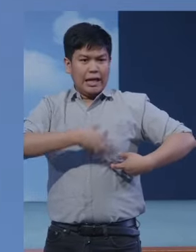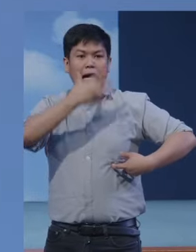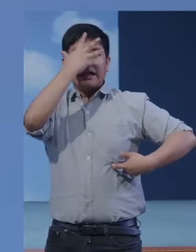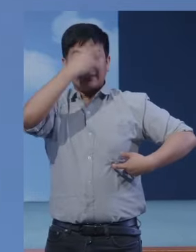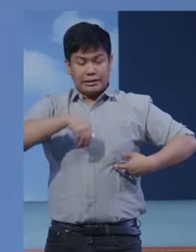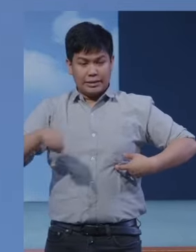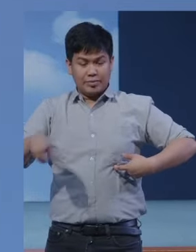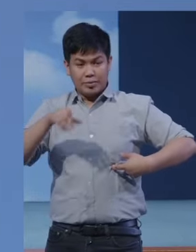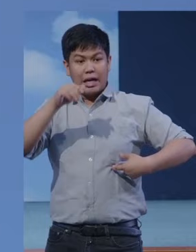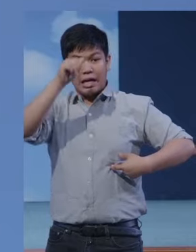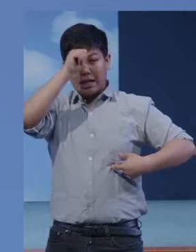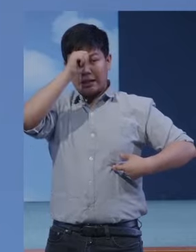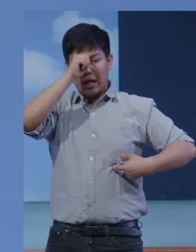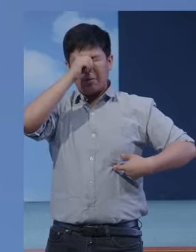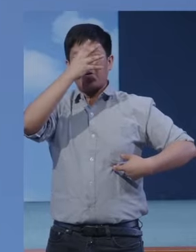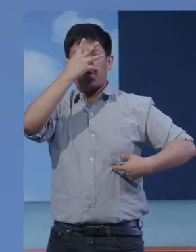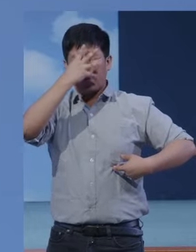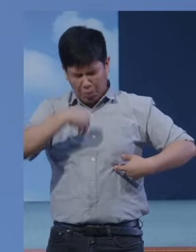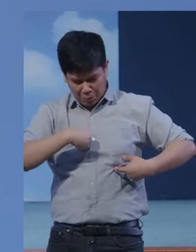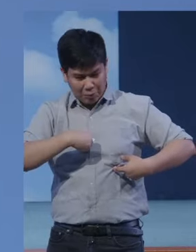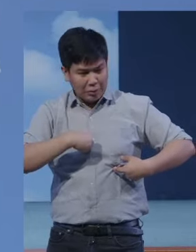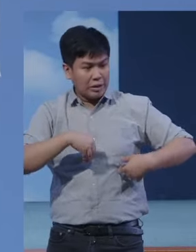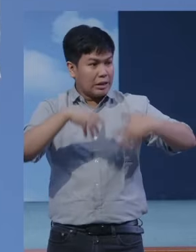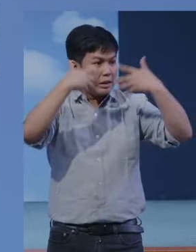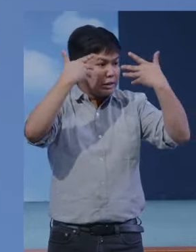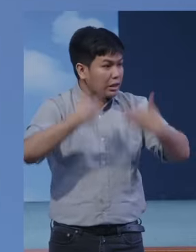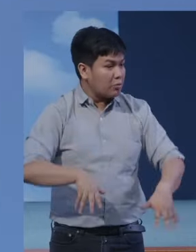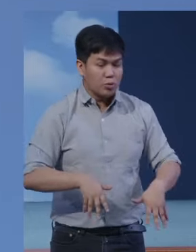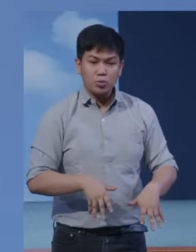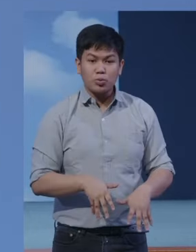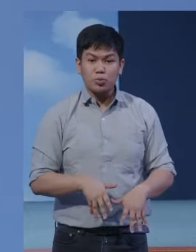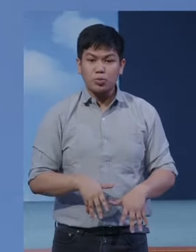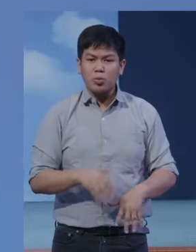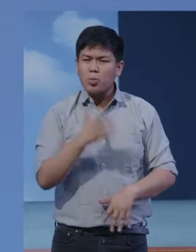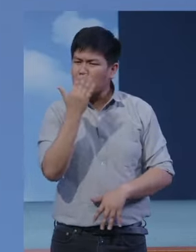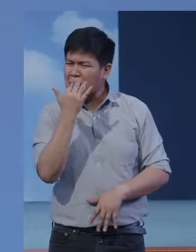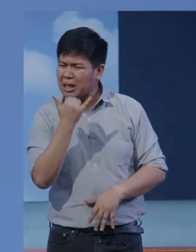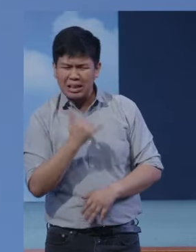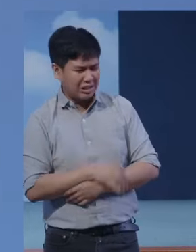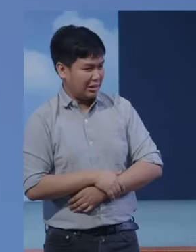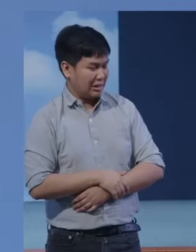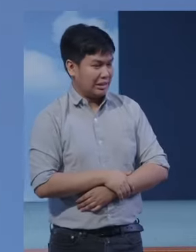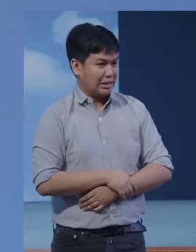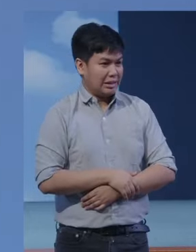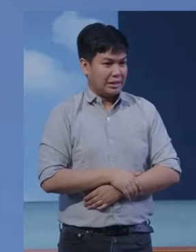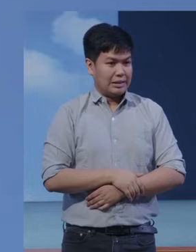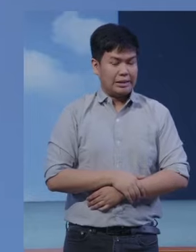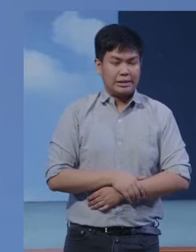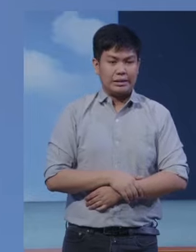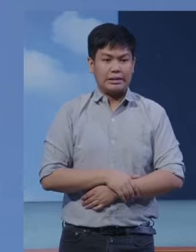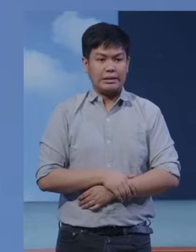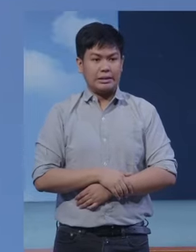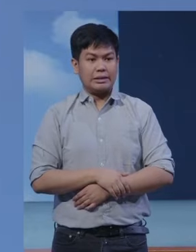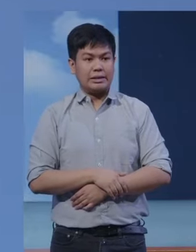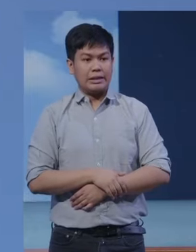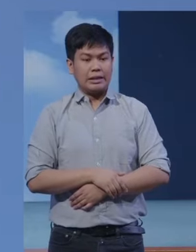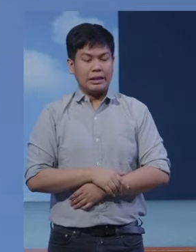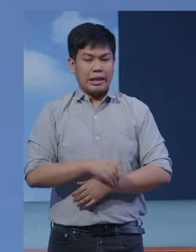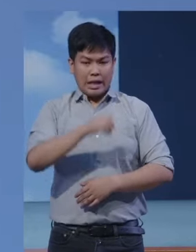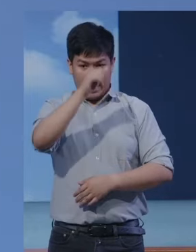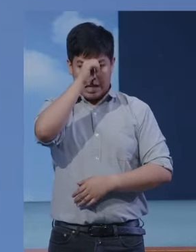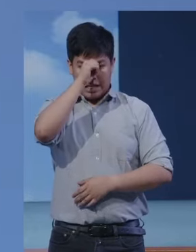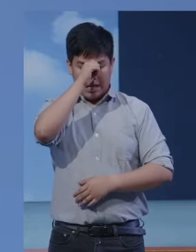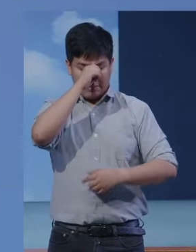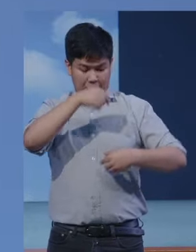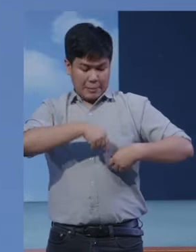niya si Adam Bakit kasi he closed up He took one of his ribs and